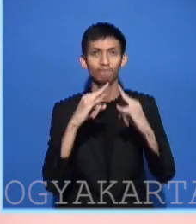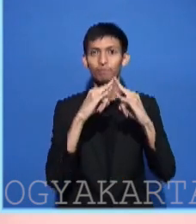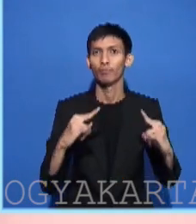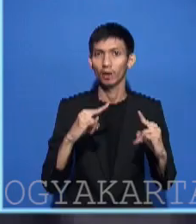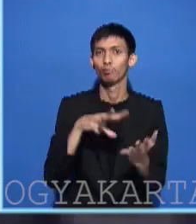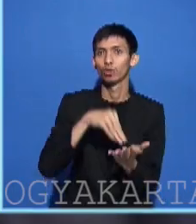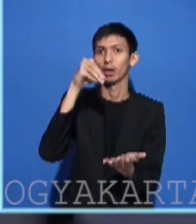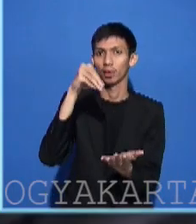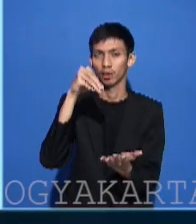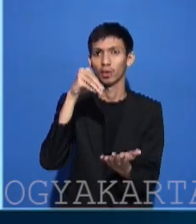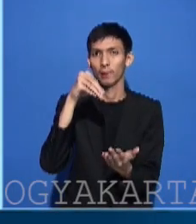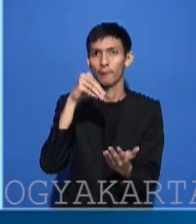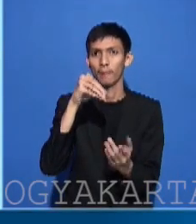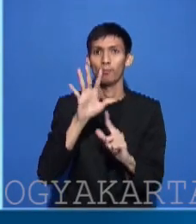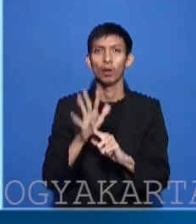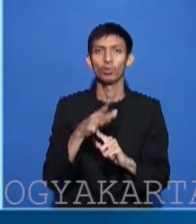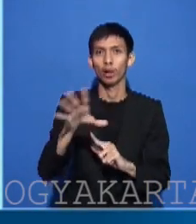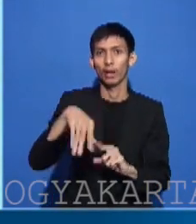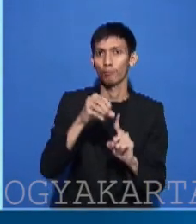Parangtritis Bantul.